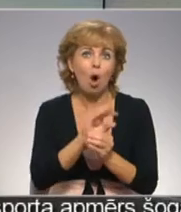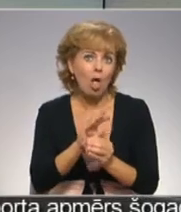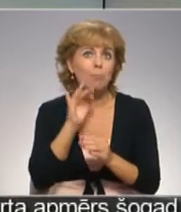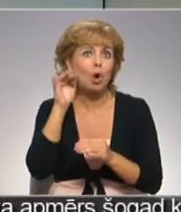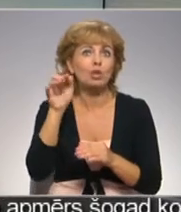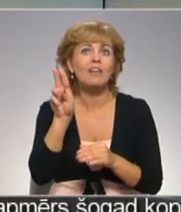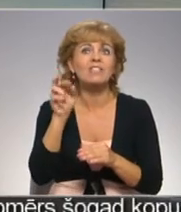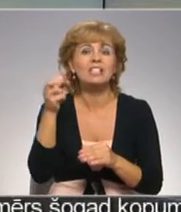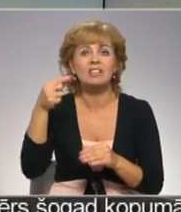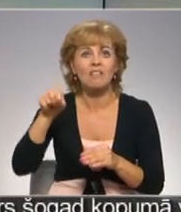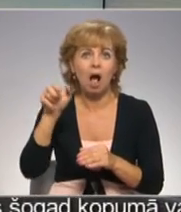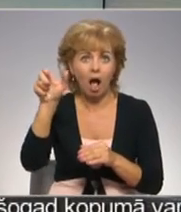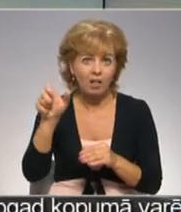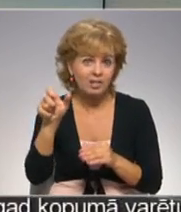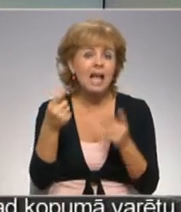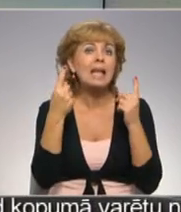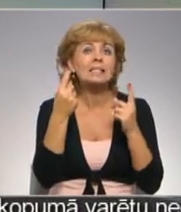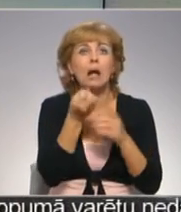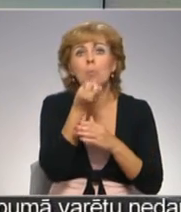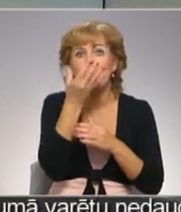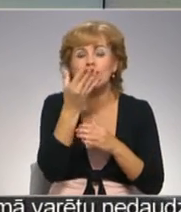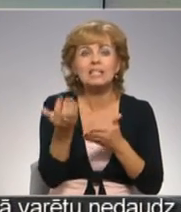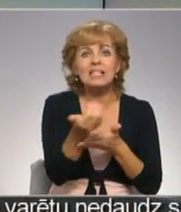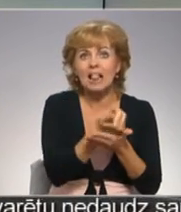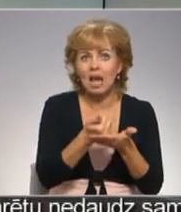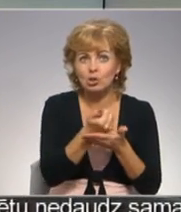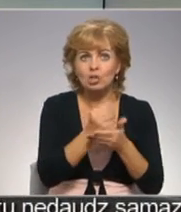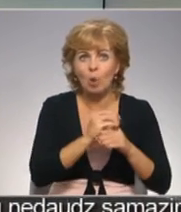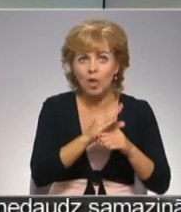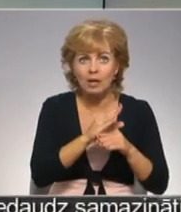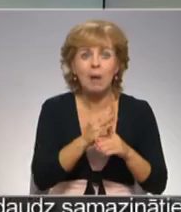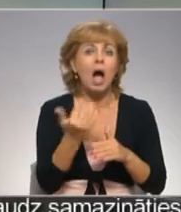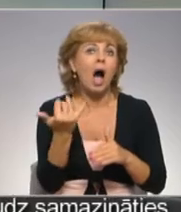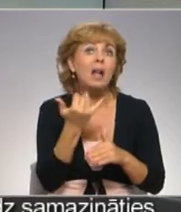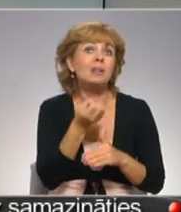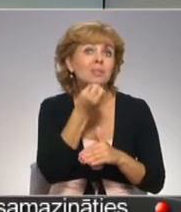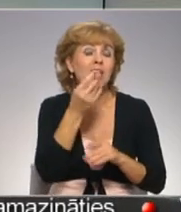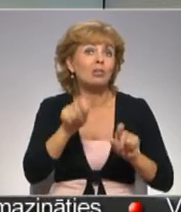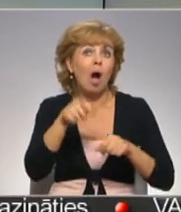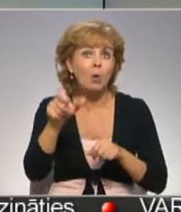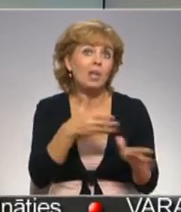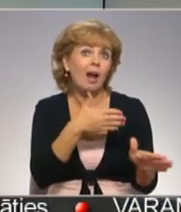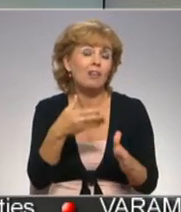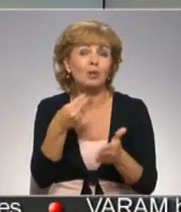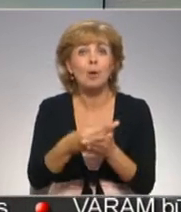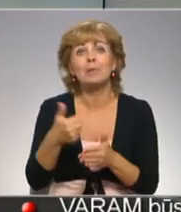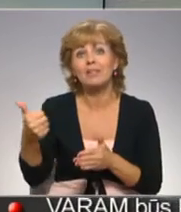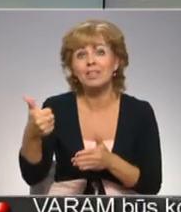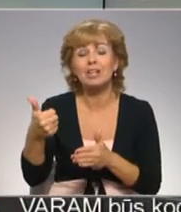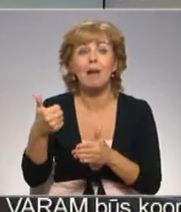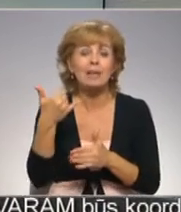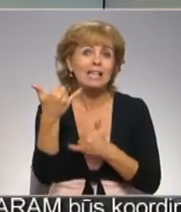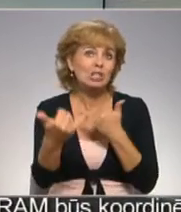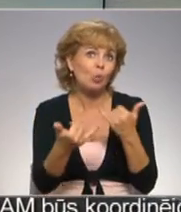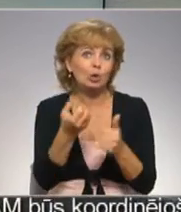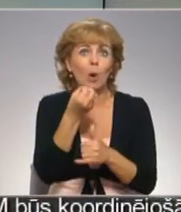no izcilākajiem gladiolu selekcionāriem. Ārzemju iedaudzētāji ir gatavi nopirkt visu viņa izlaloto gladiolu kolekciju, bet selekcionārs atsaka,